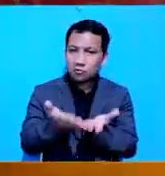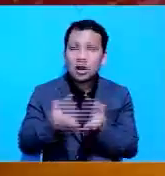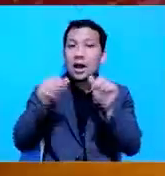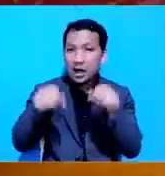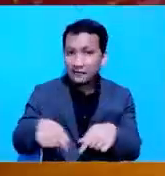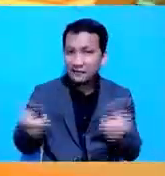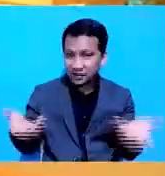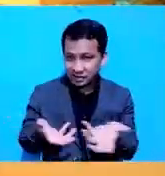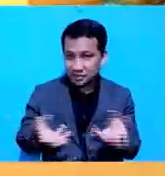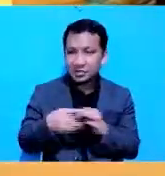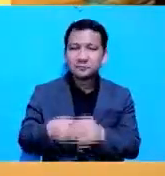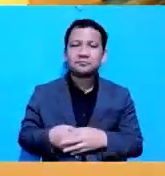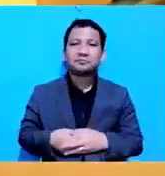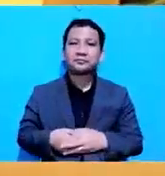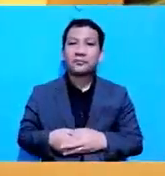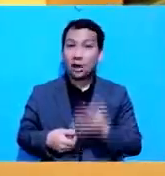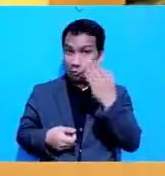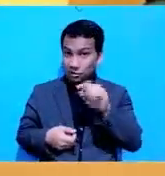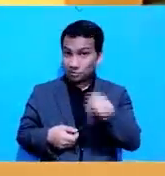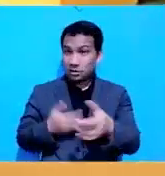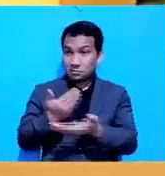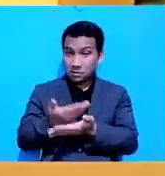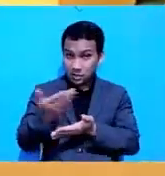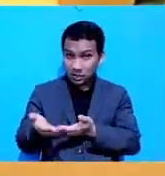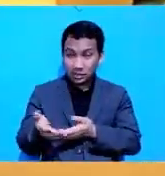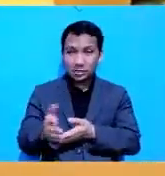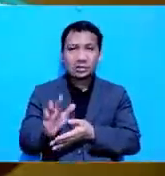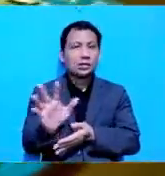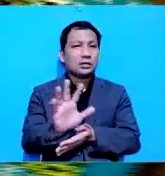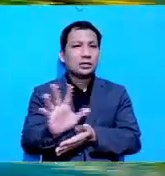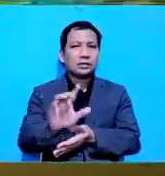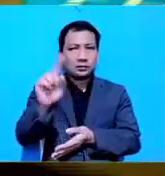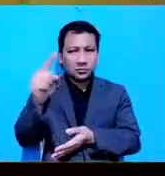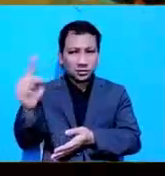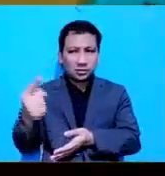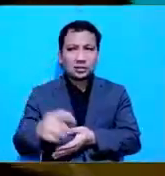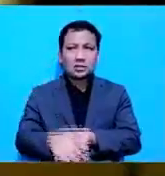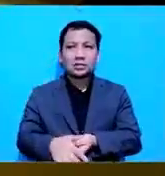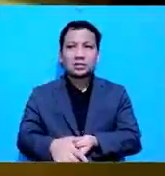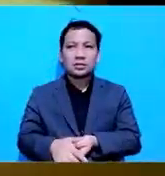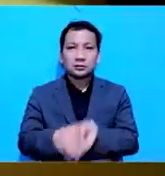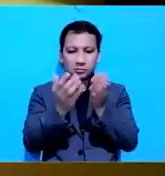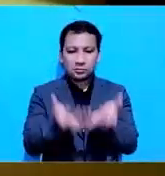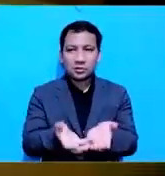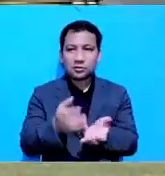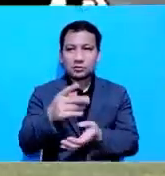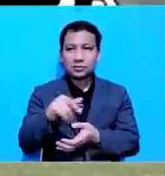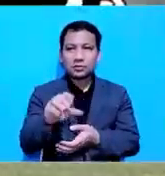dito! At sa mga bibili, hindi na kada piraso, kundi per kilo!